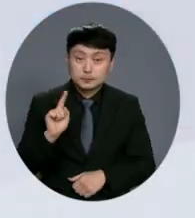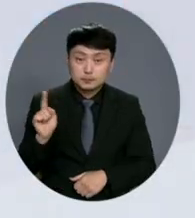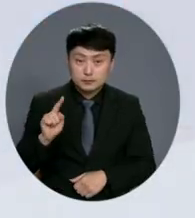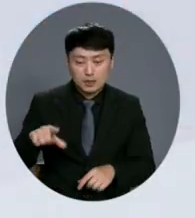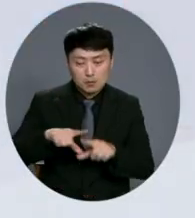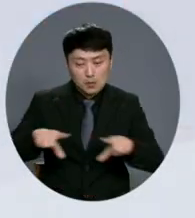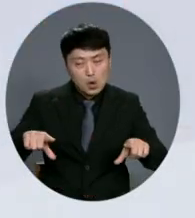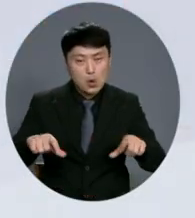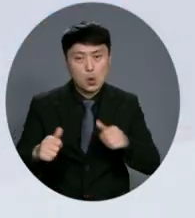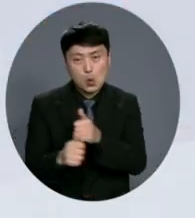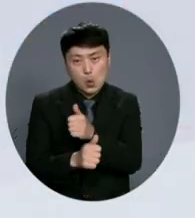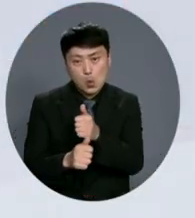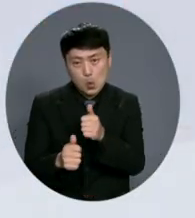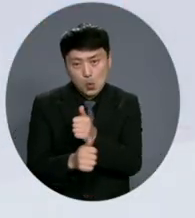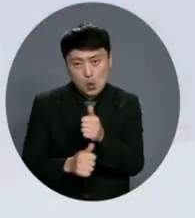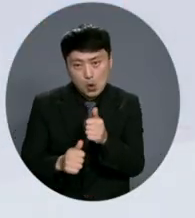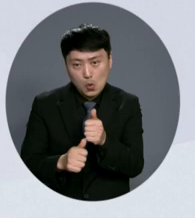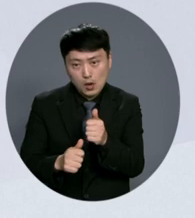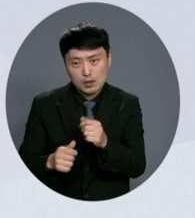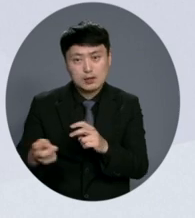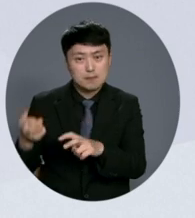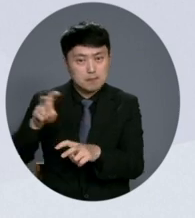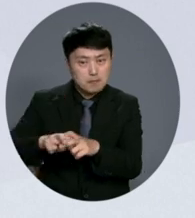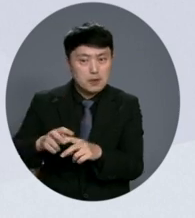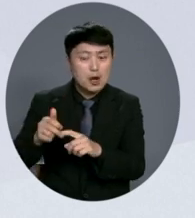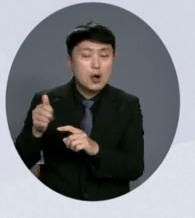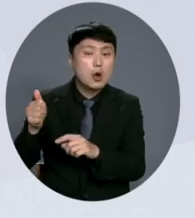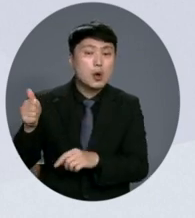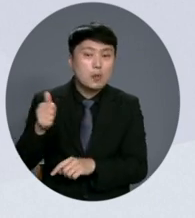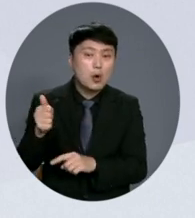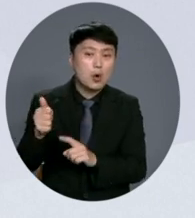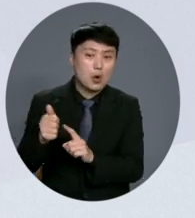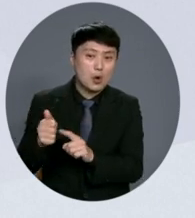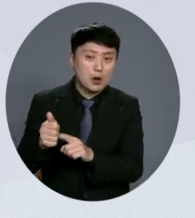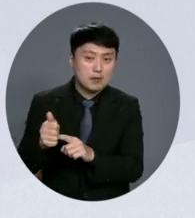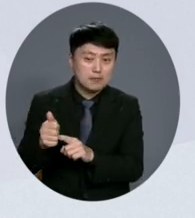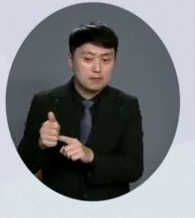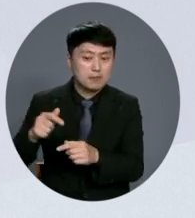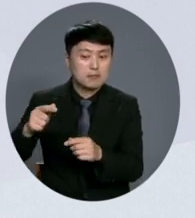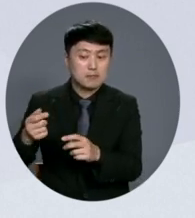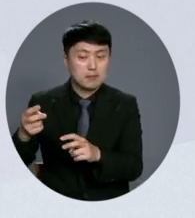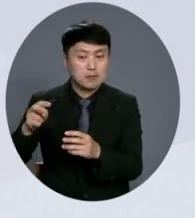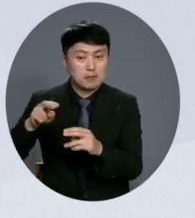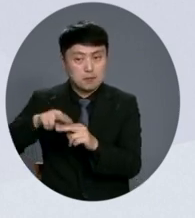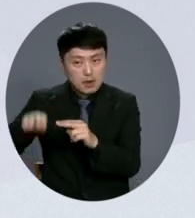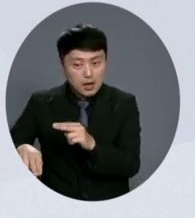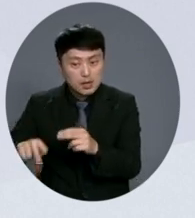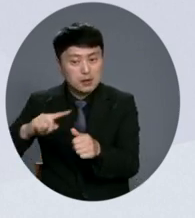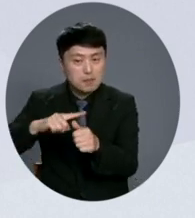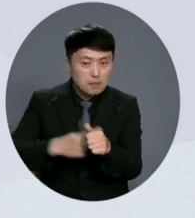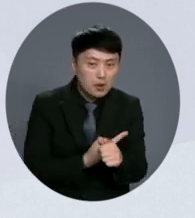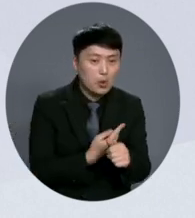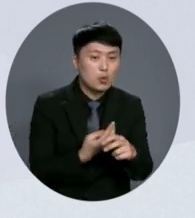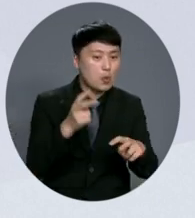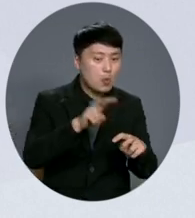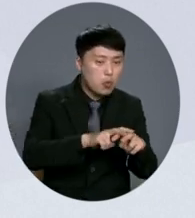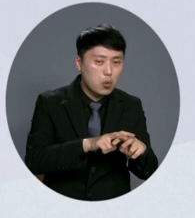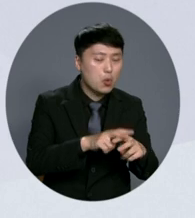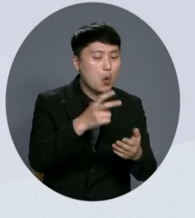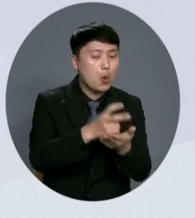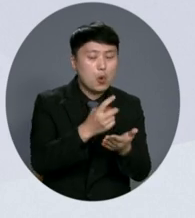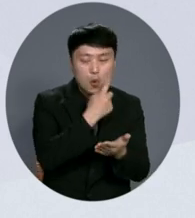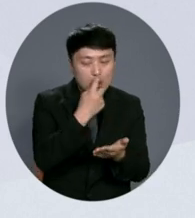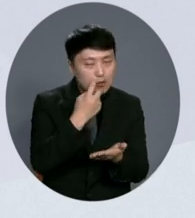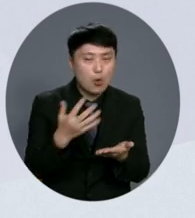평의원의 규정상 의장은 평의원 임기 종료시 의장 직이 자동적으로 상실한 여부에 관해 명시적 규정은 없다고